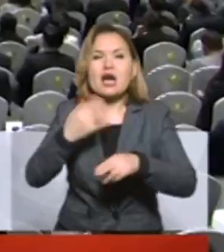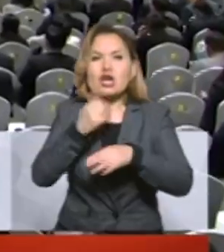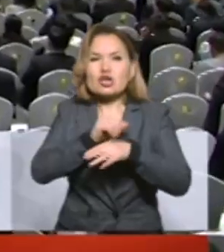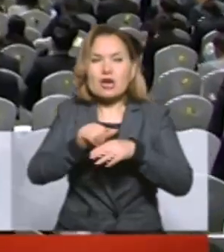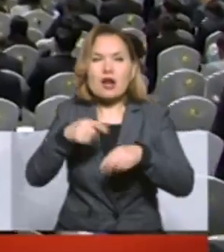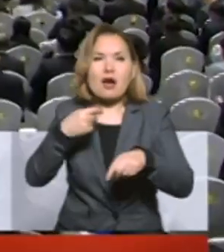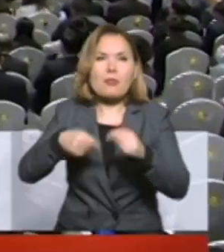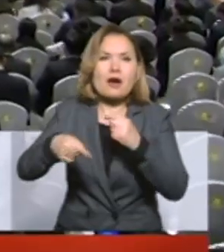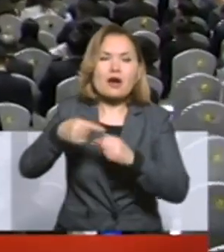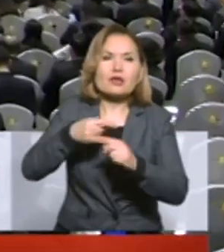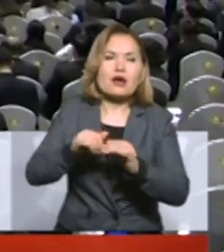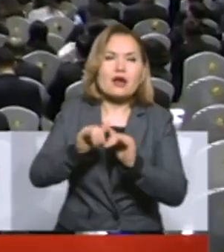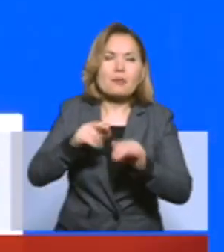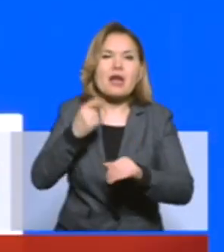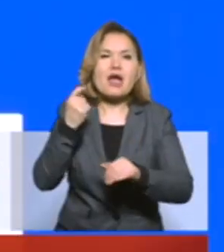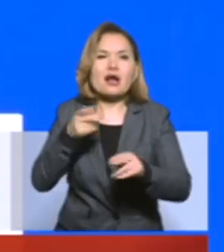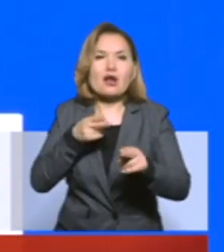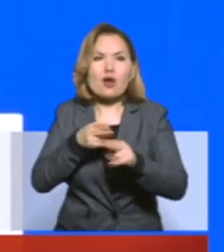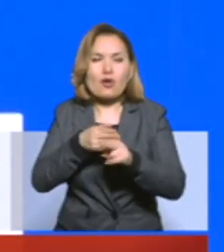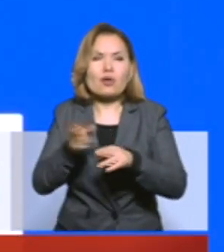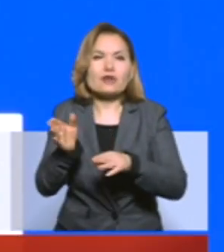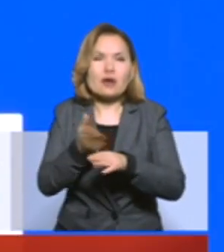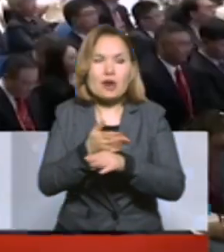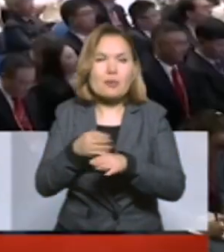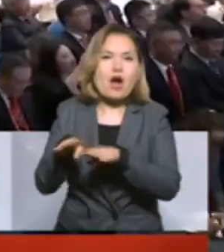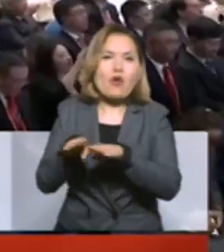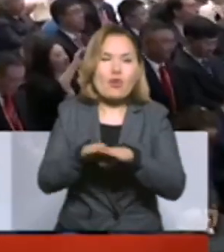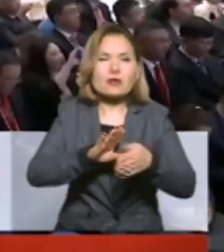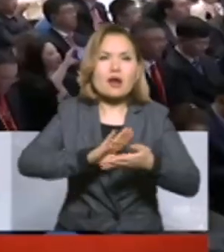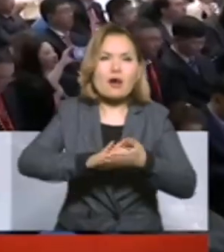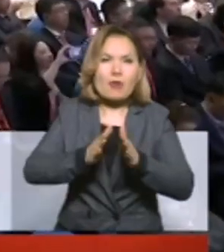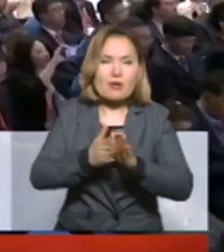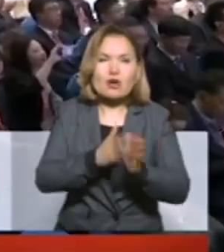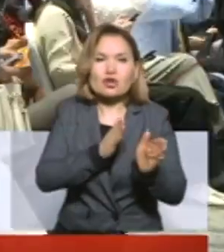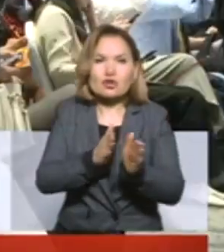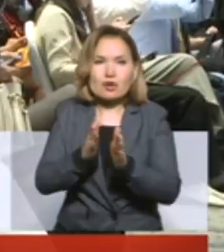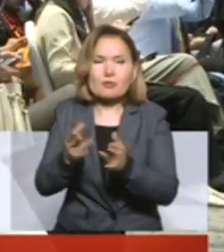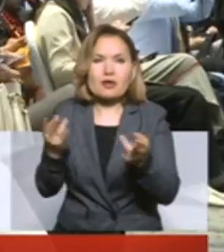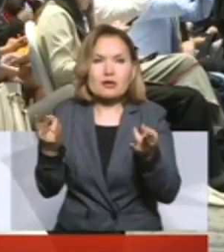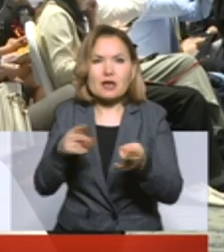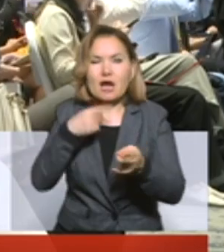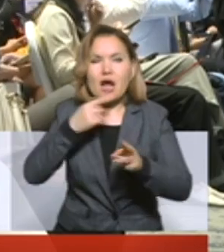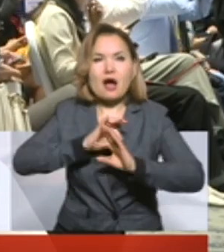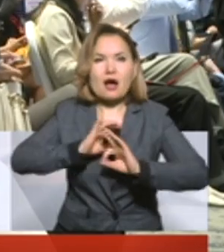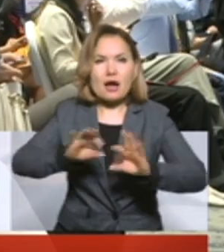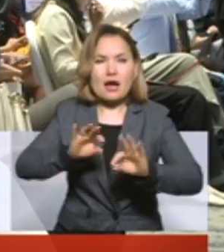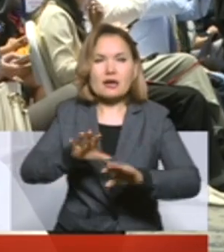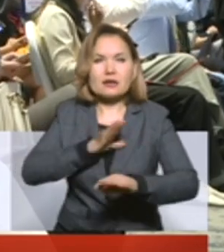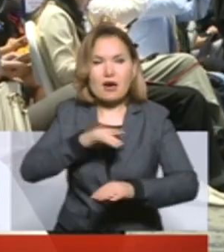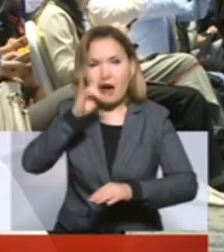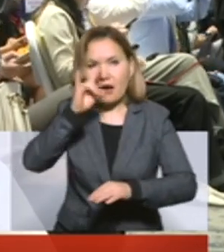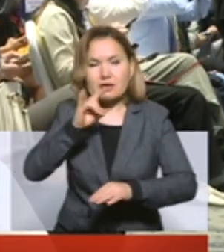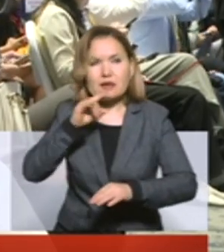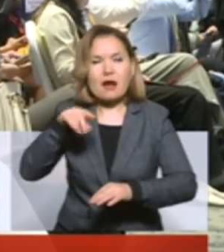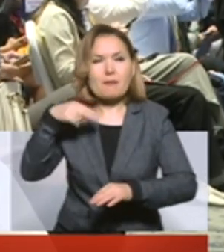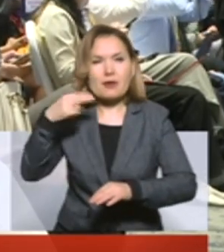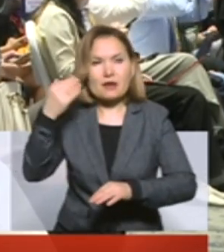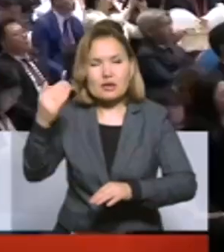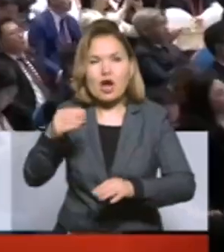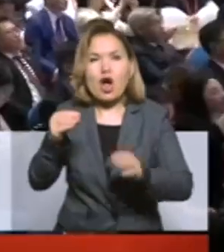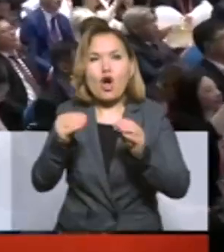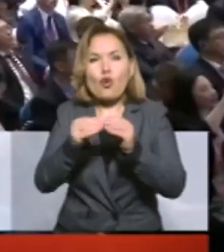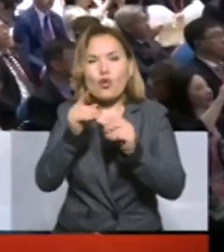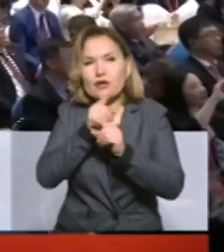текетірестері жаһан экономикасын тежеп тұр. Ортақ мәміле жаңа жүйе керектігін айтты. Осы 10 жылдықтың ортасына